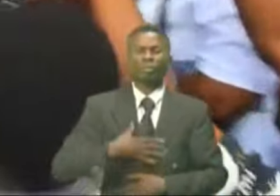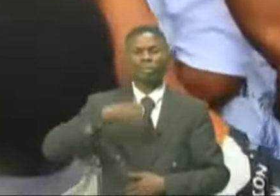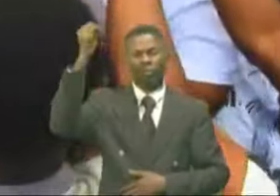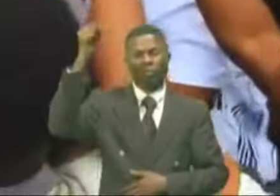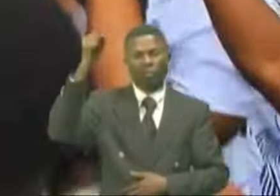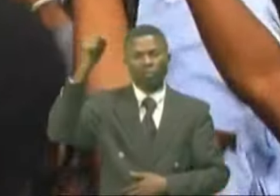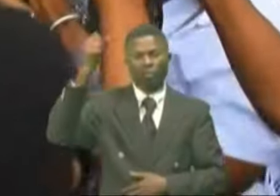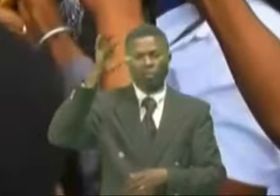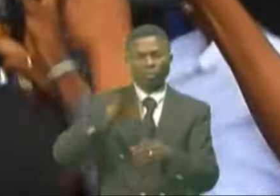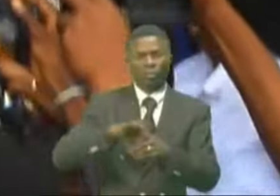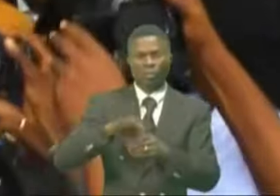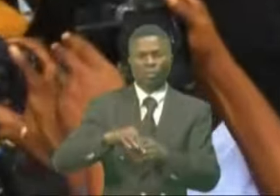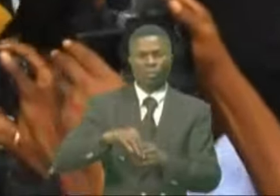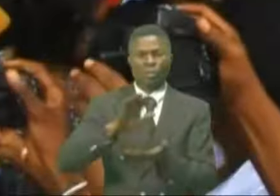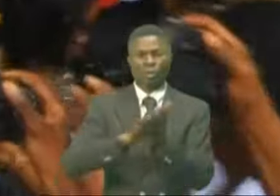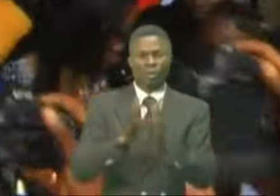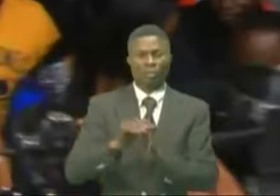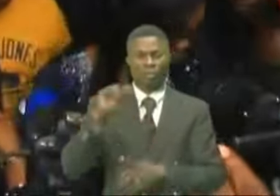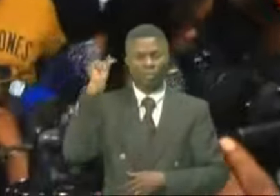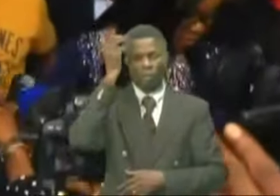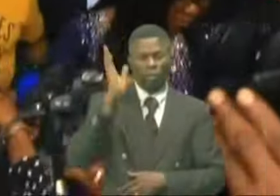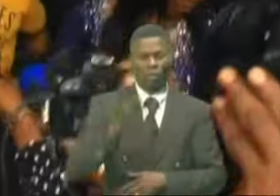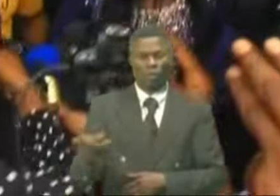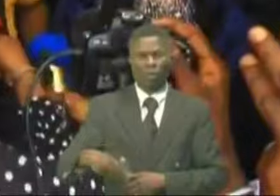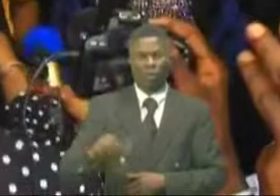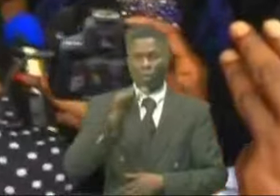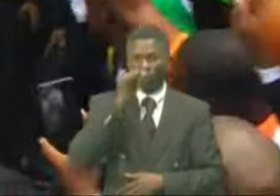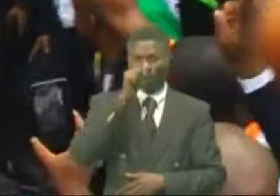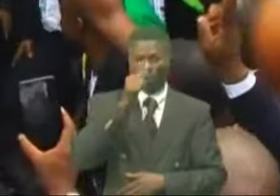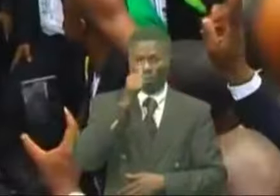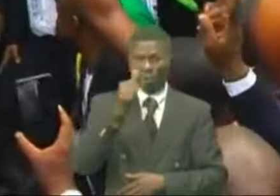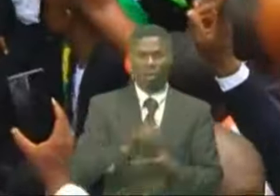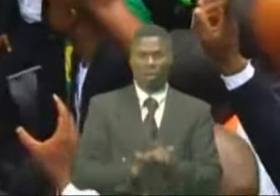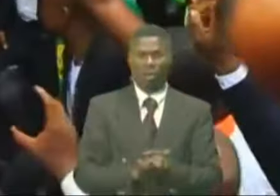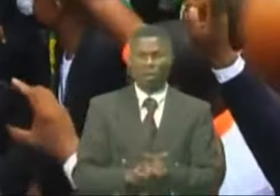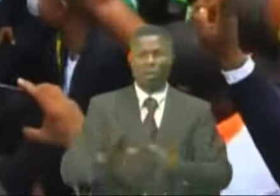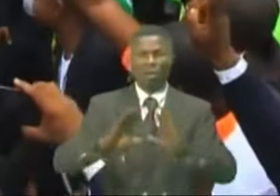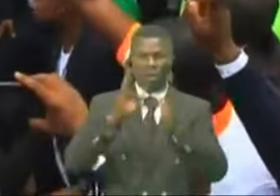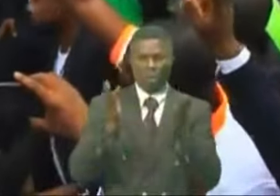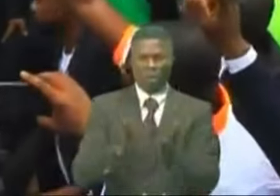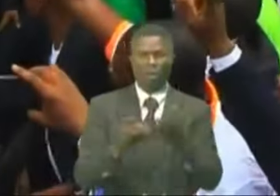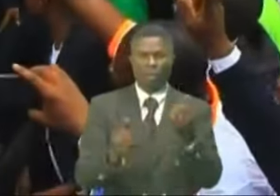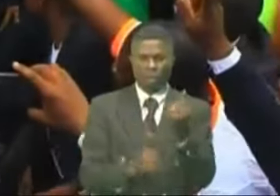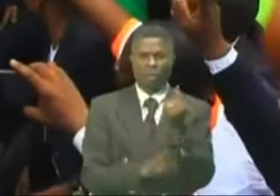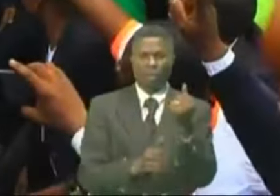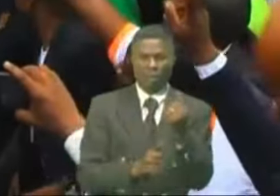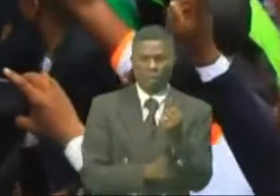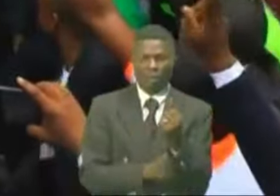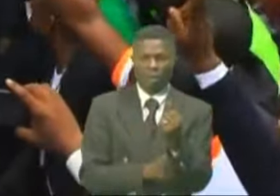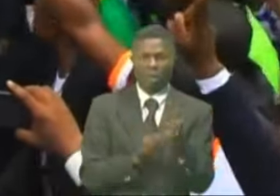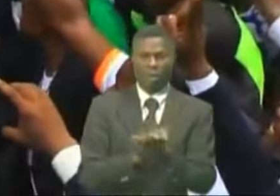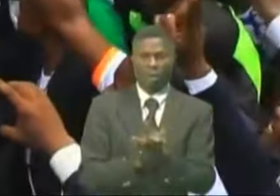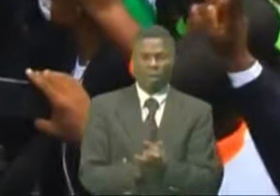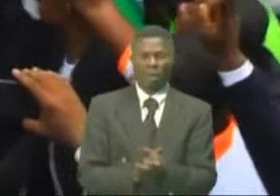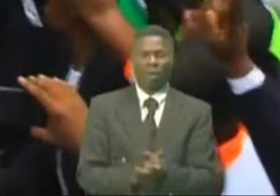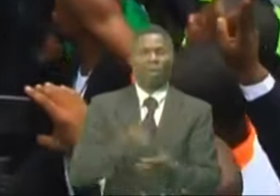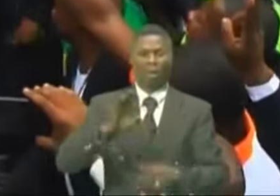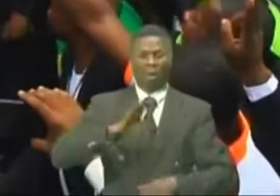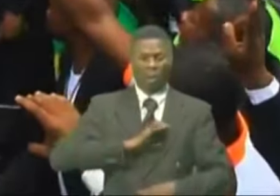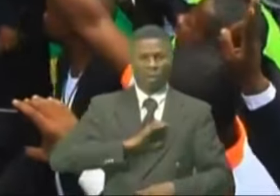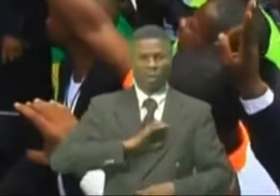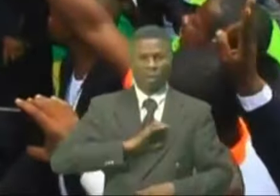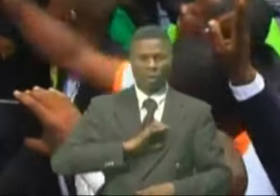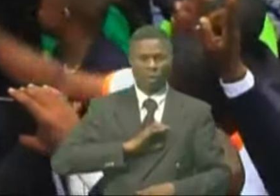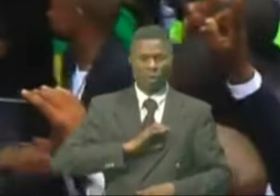tour à l'élection des gouverneurs dans la province du Maïndombe, les bons Koso Kevani du parti Aposem et son colissier